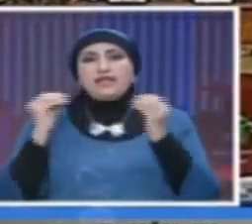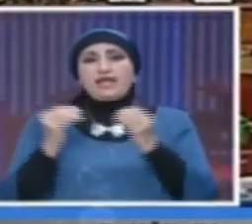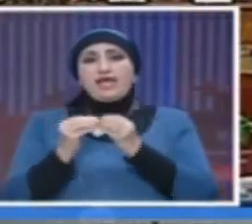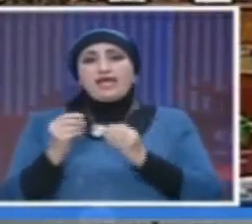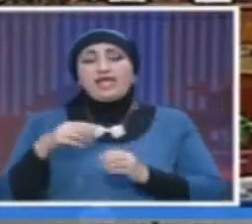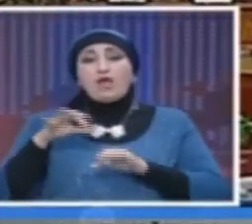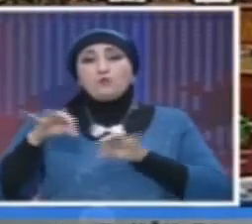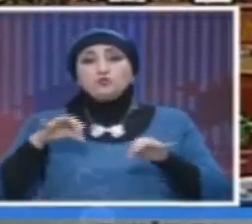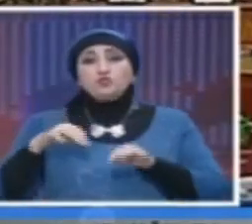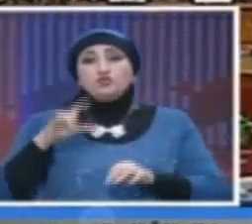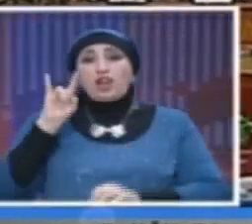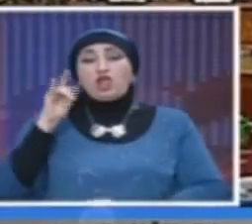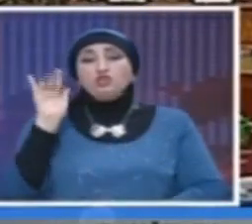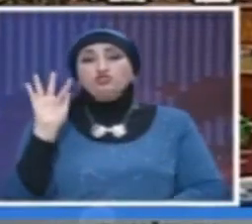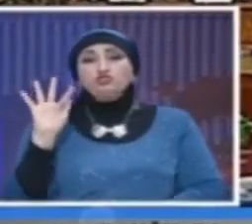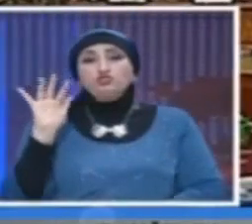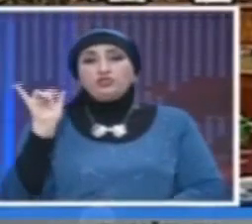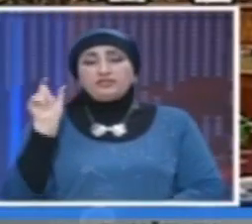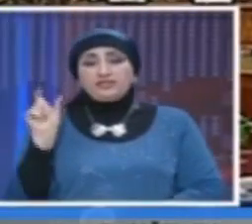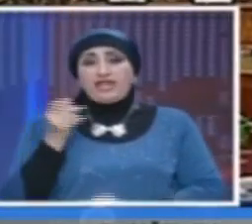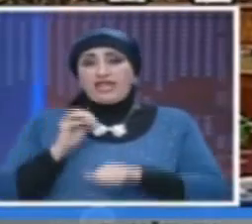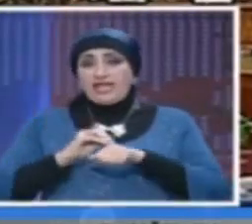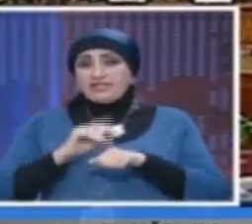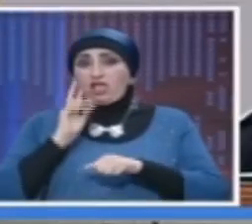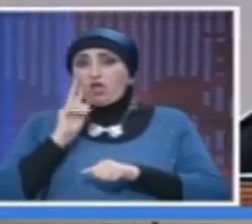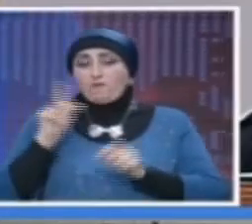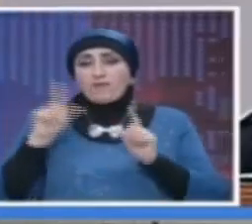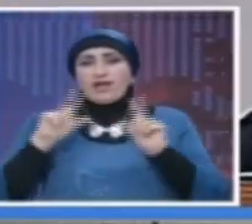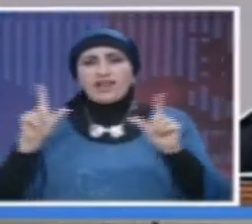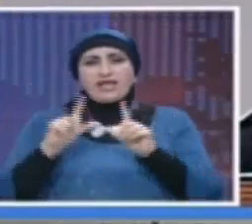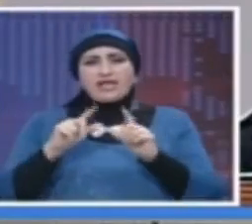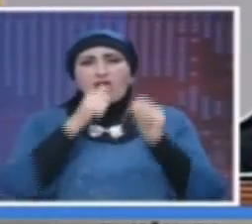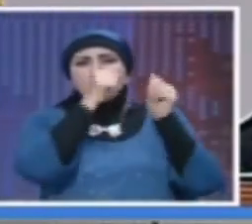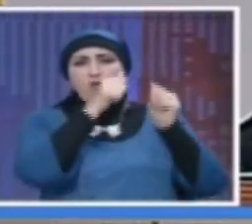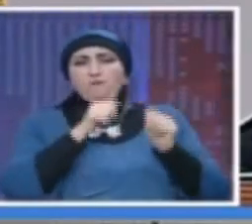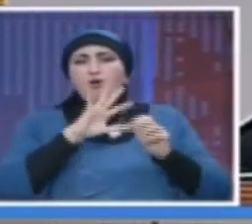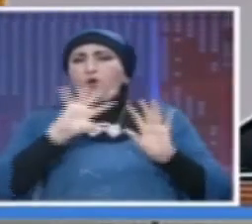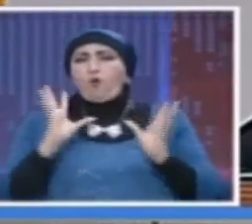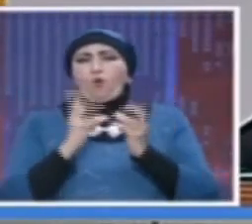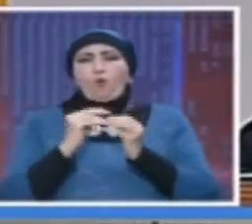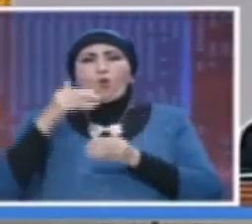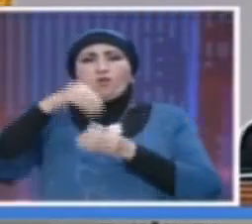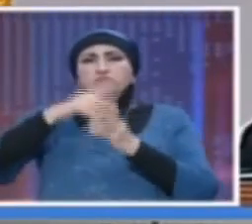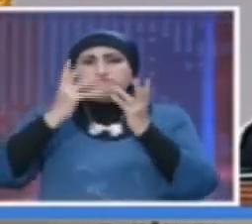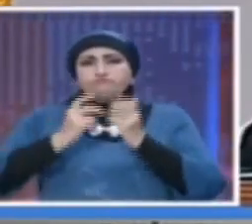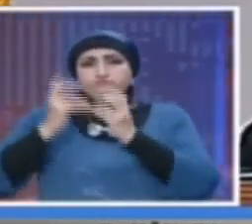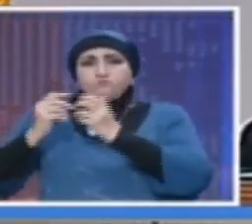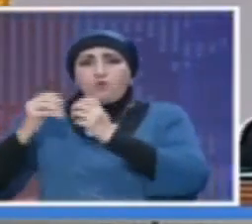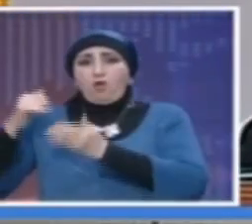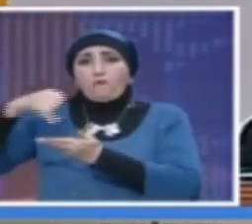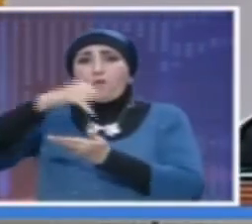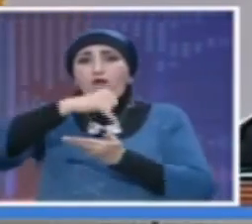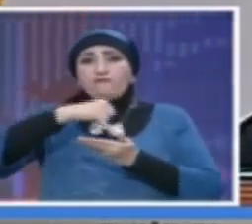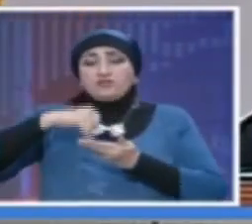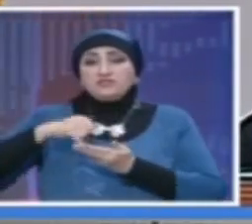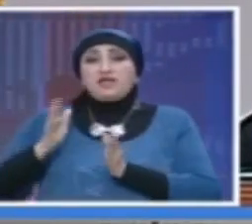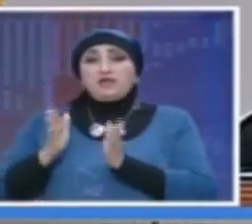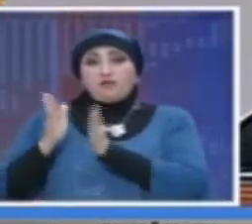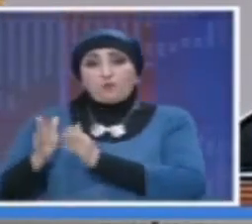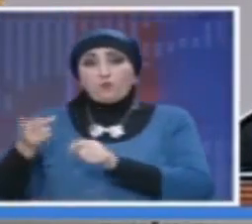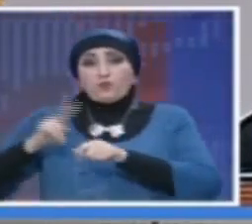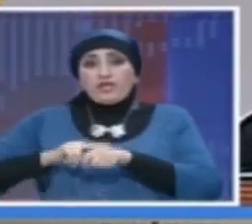الهيئة المستشار لاشين إبراهيم إن الهيئة تلقت كافة نتائج اللجان العامة على مستوى محافظات هذه